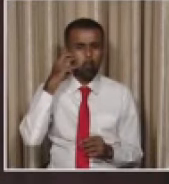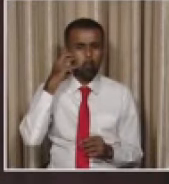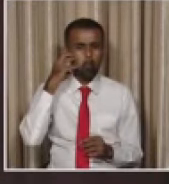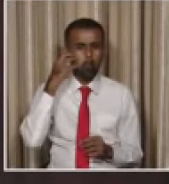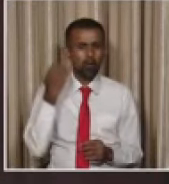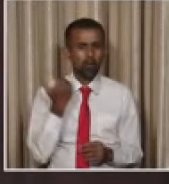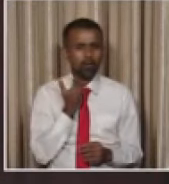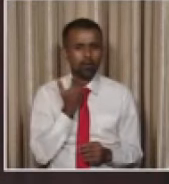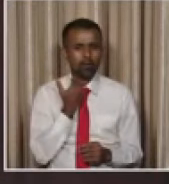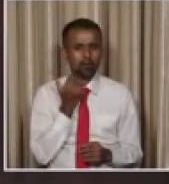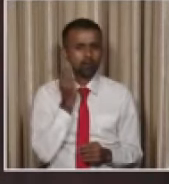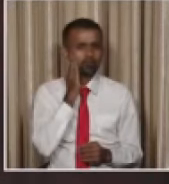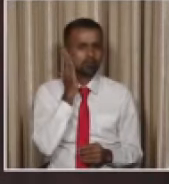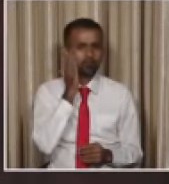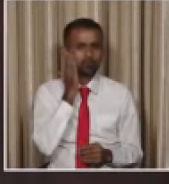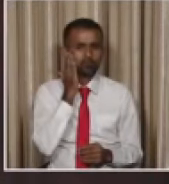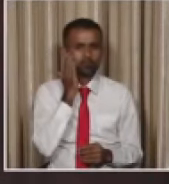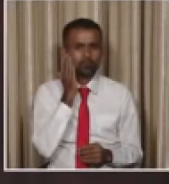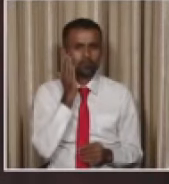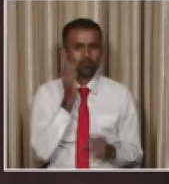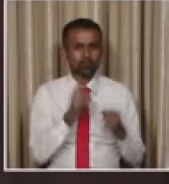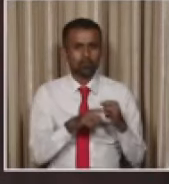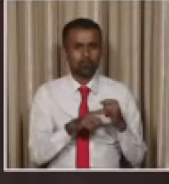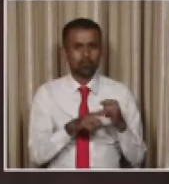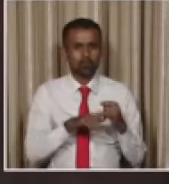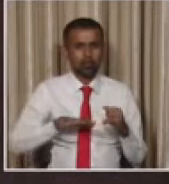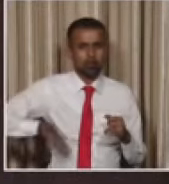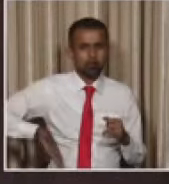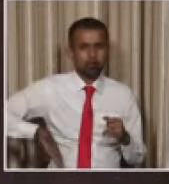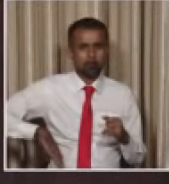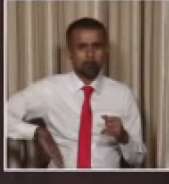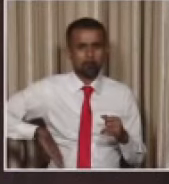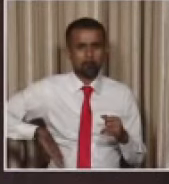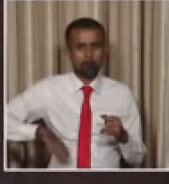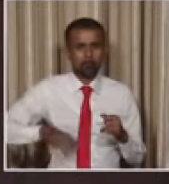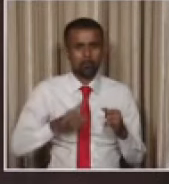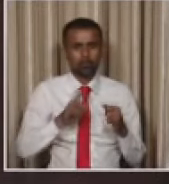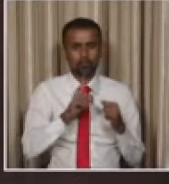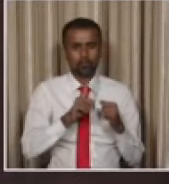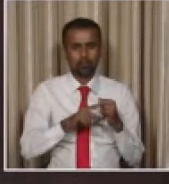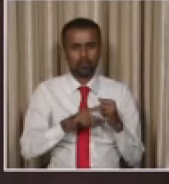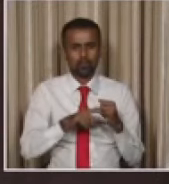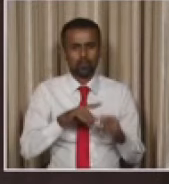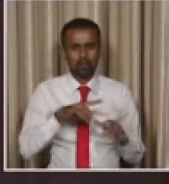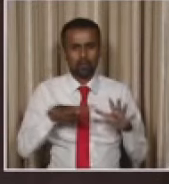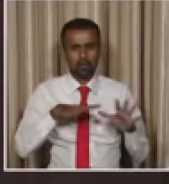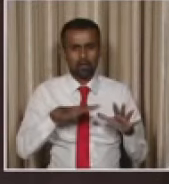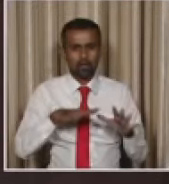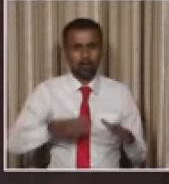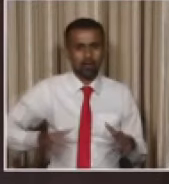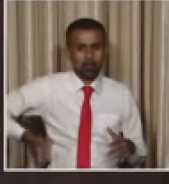Kamulga, Hadunam, Gano, Urlaoke, Pasapatina, Satamakila, Urla Satang, Urla